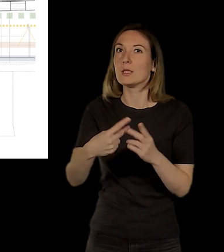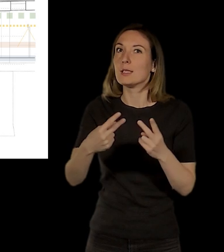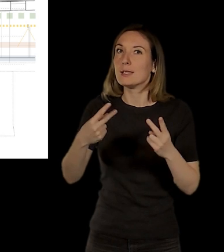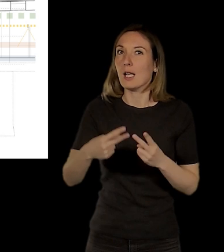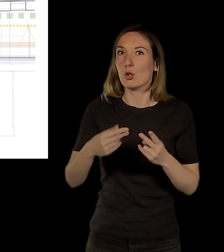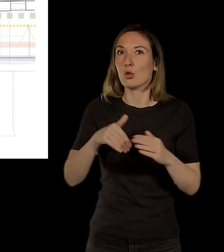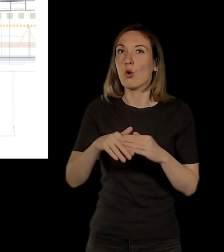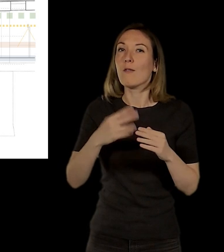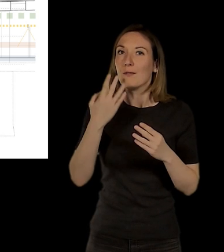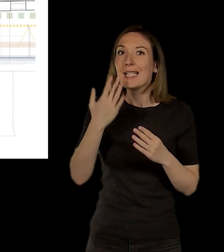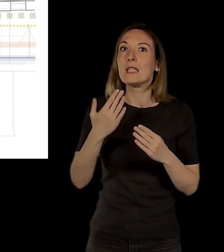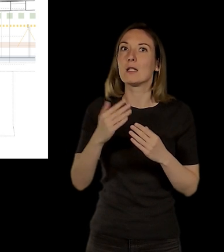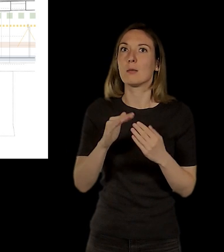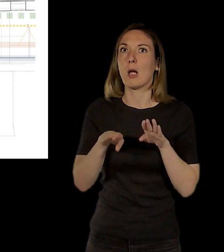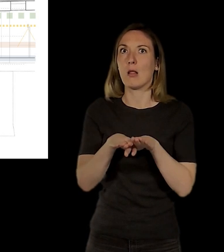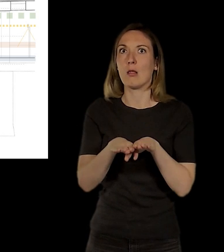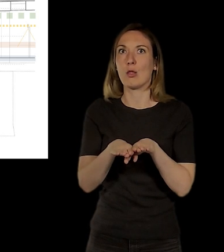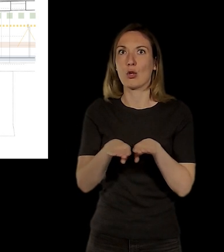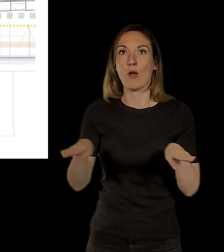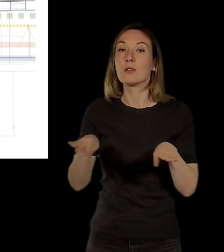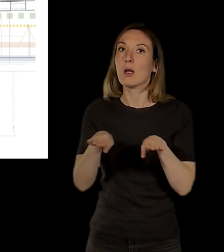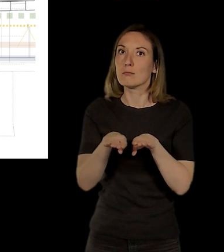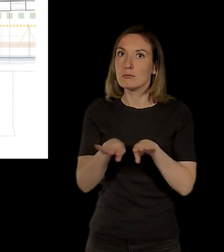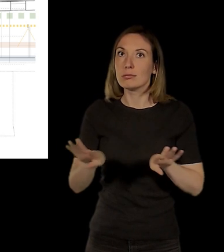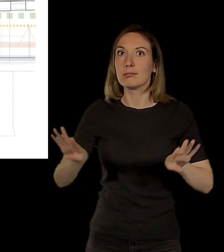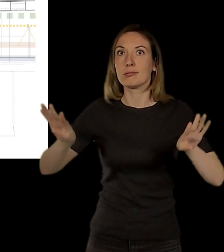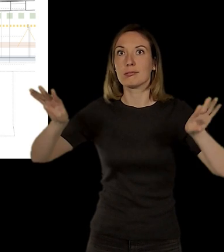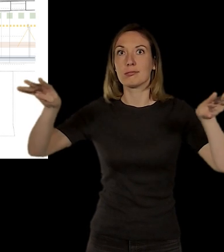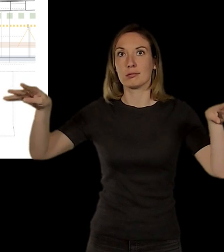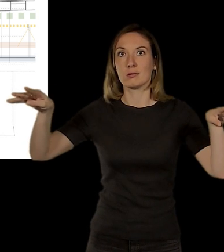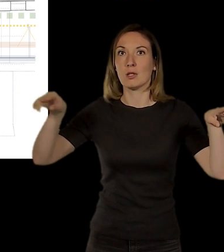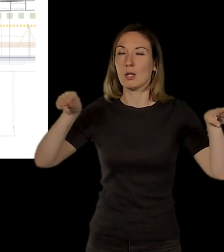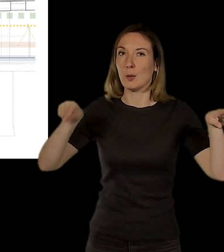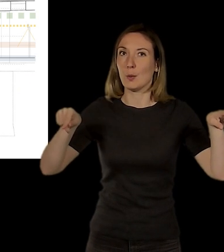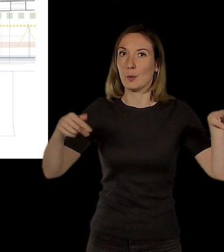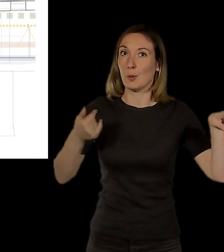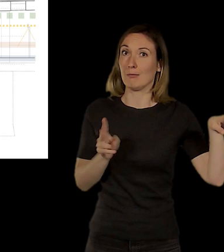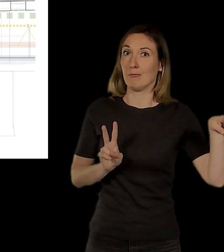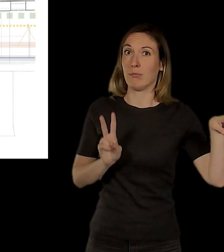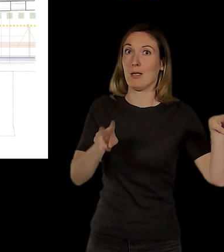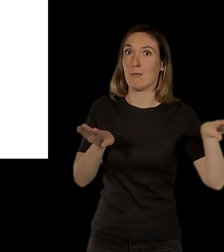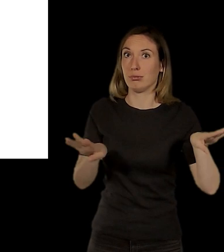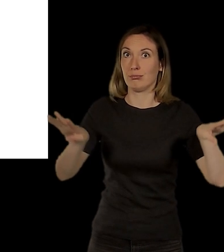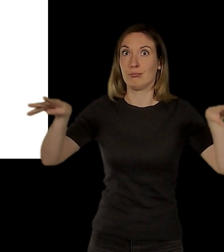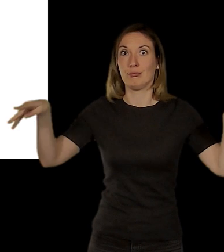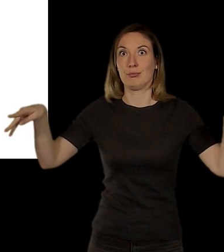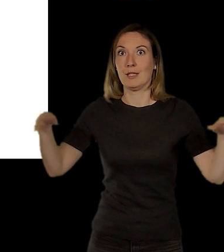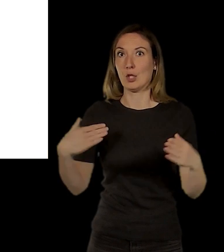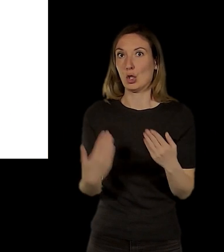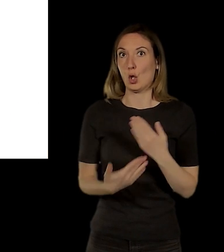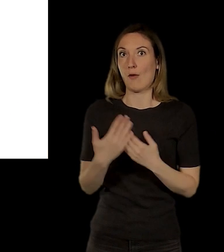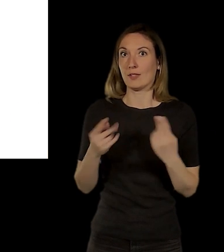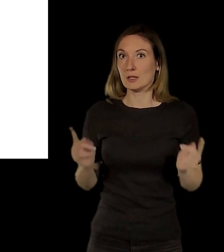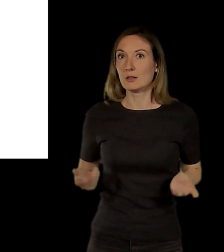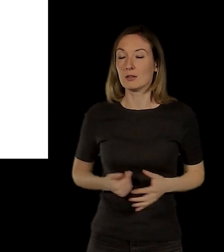průběžný horizont těch spodních hran korun a nového opláštění tělesa